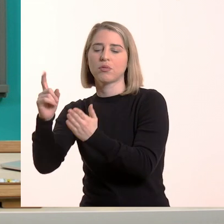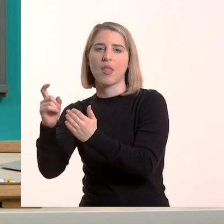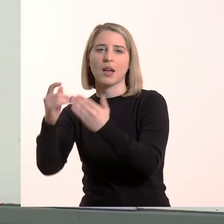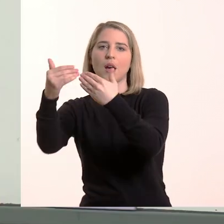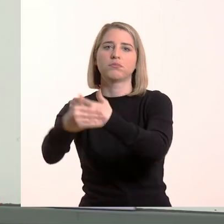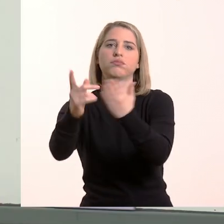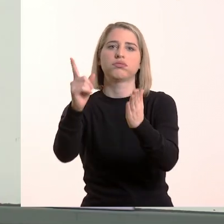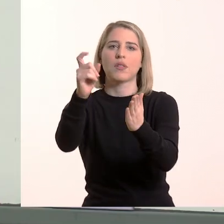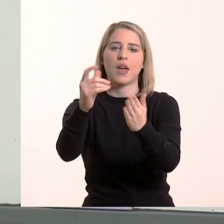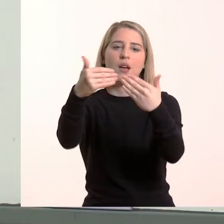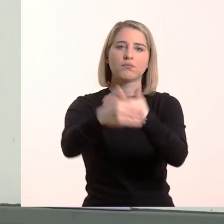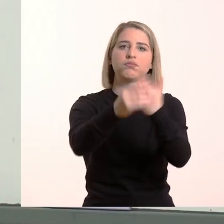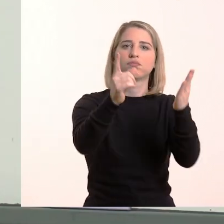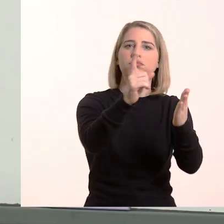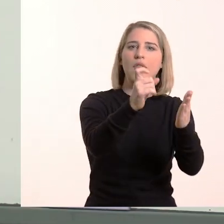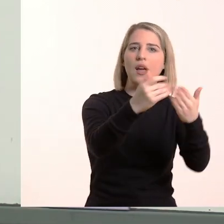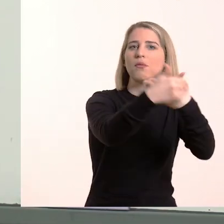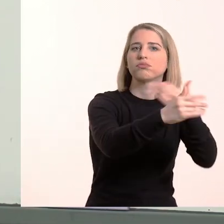Αν σε